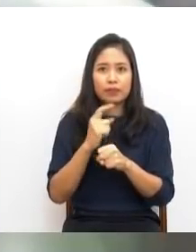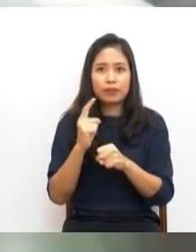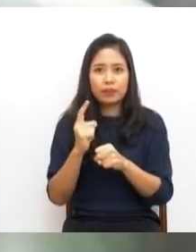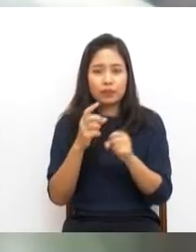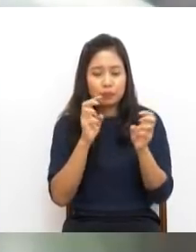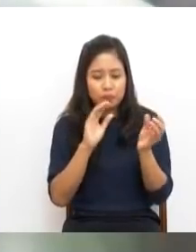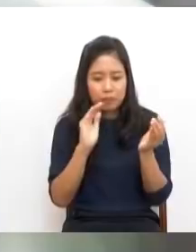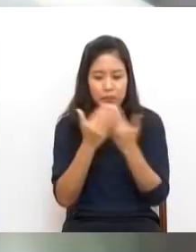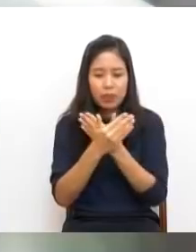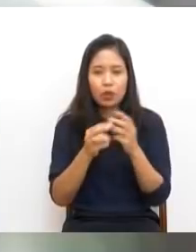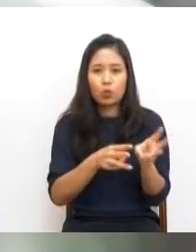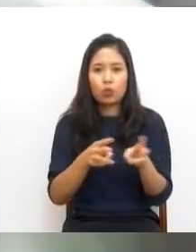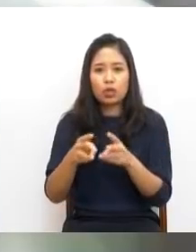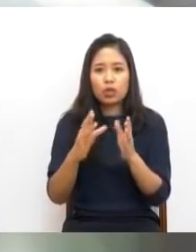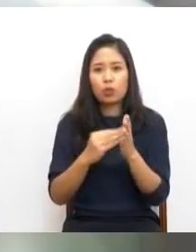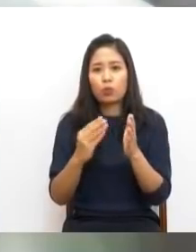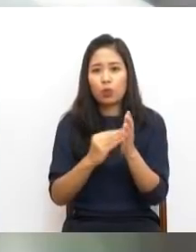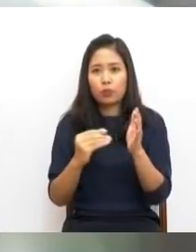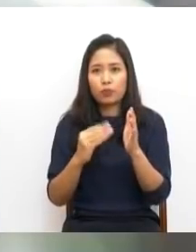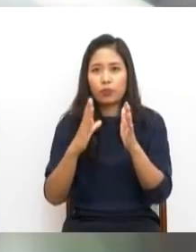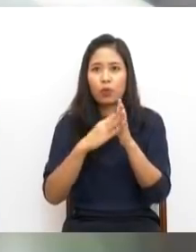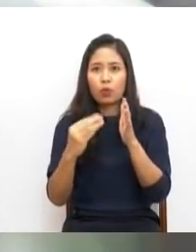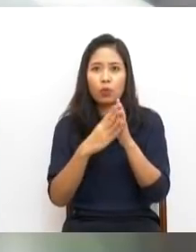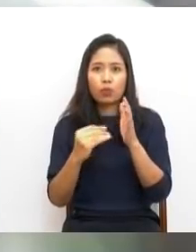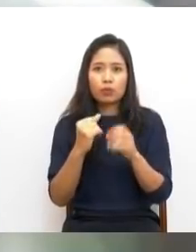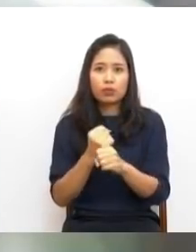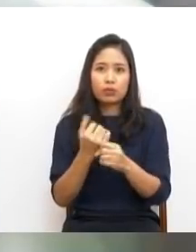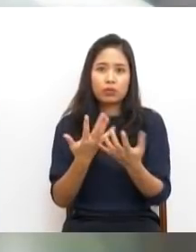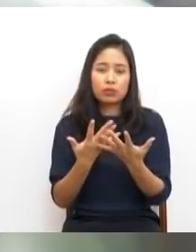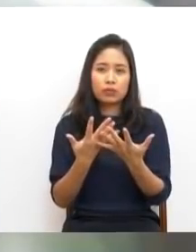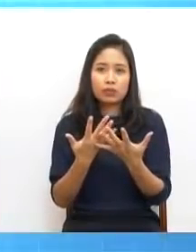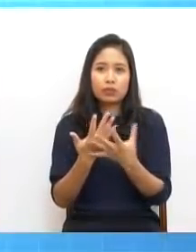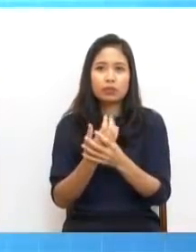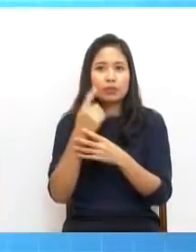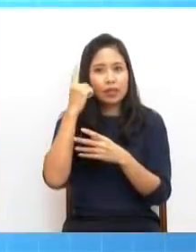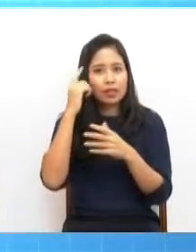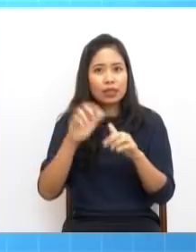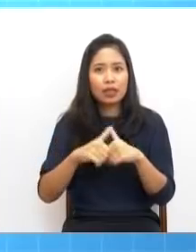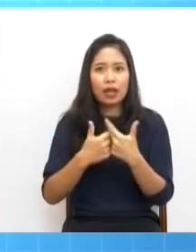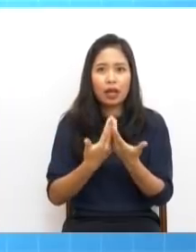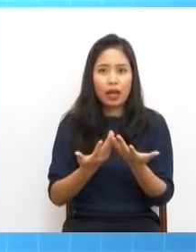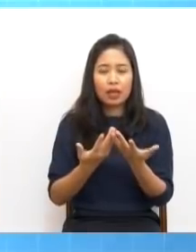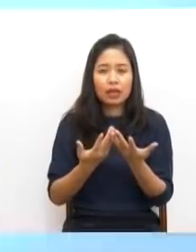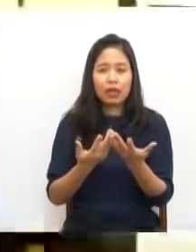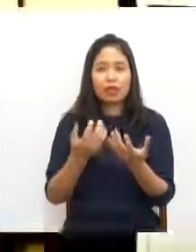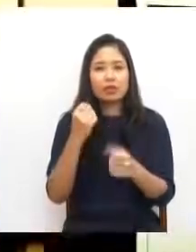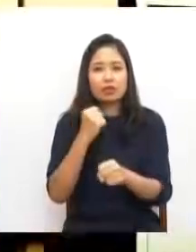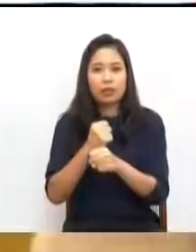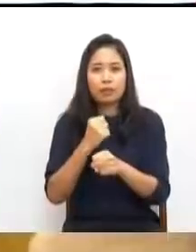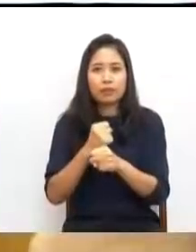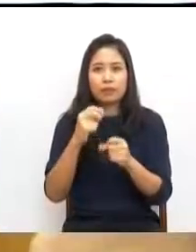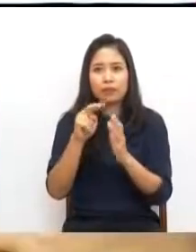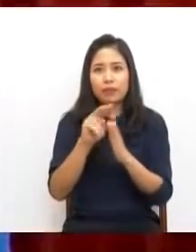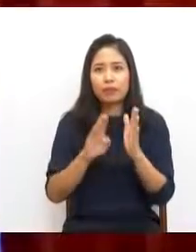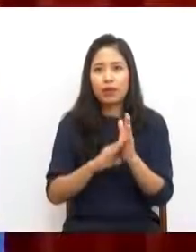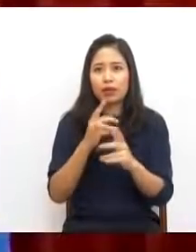รมให้เข้าถึงคุณครูได้มากน้อยแค่ไหนแล้วก็เราจะปรับวิธีคิดอย่างไรในการที่จะสื่อสารกับคุณครูแบบจริงๆก็คล้ายๆกับ